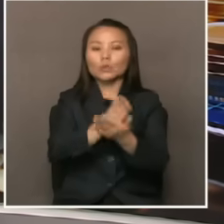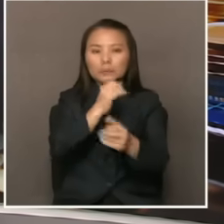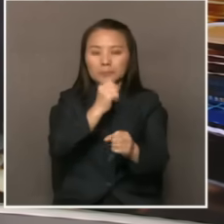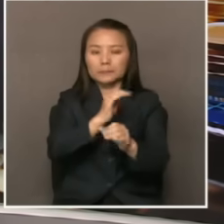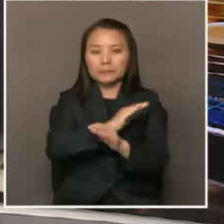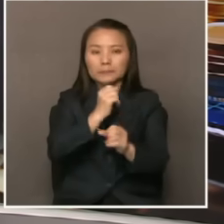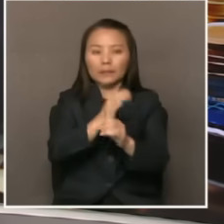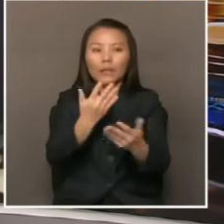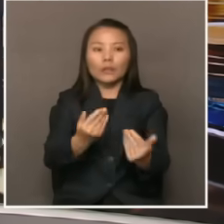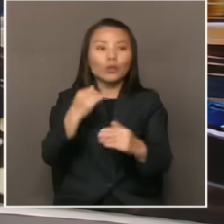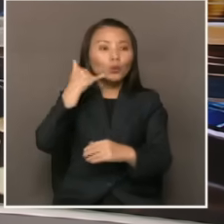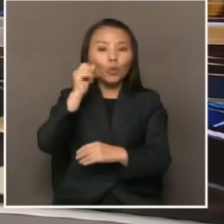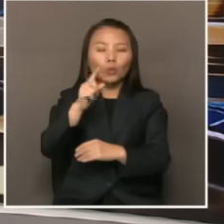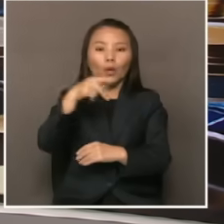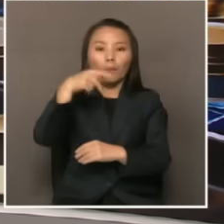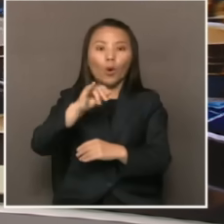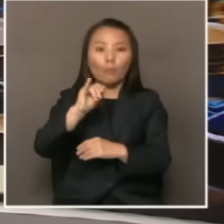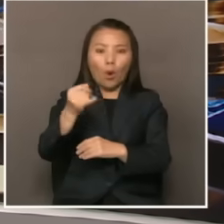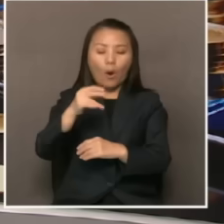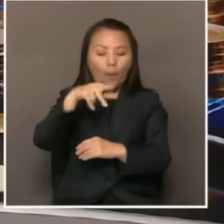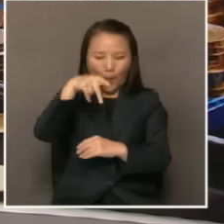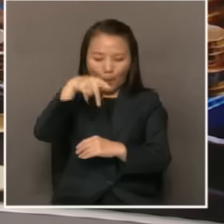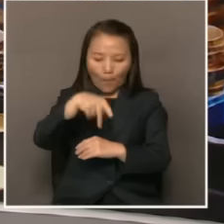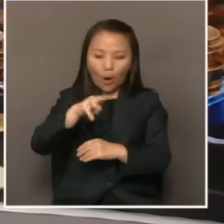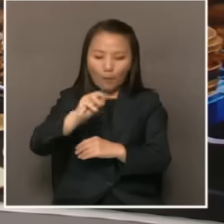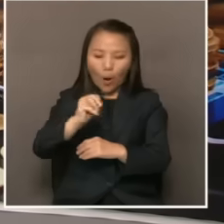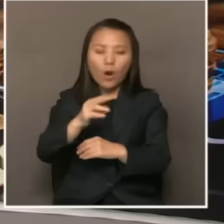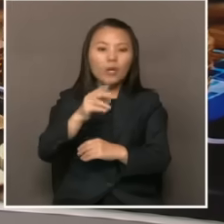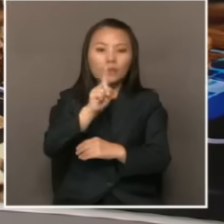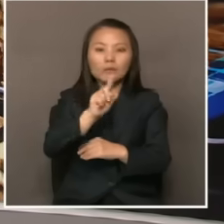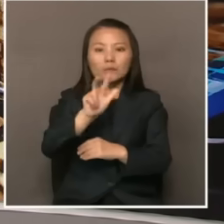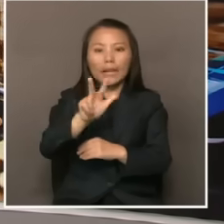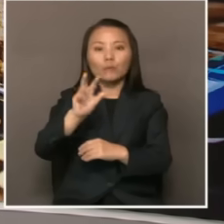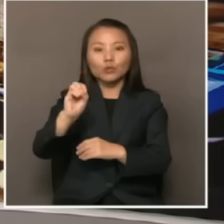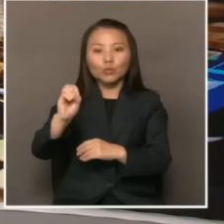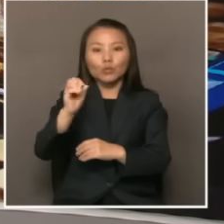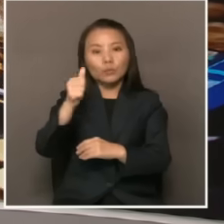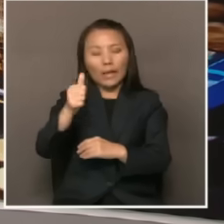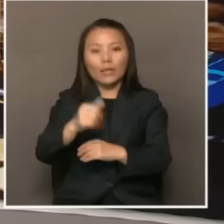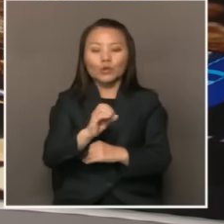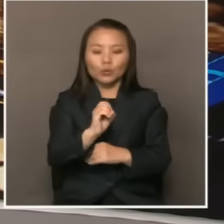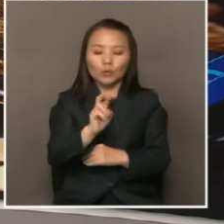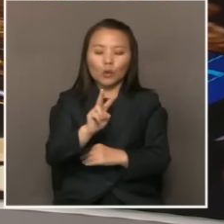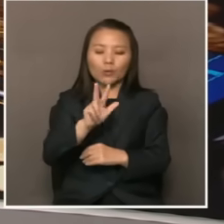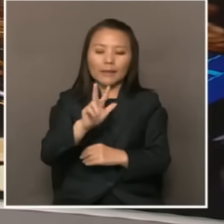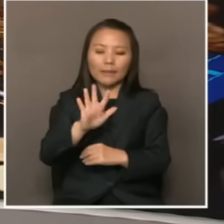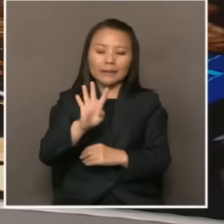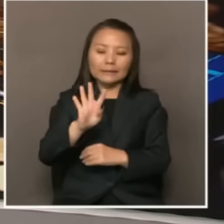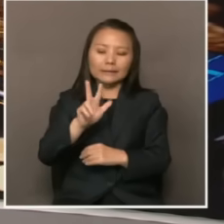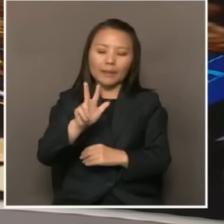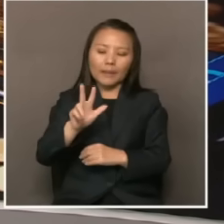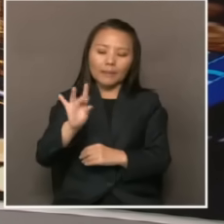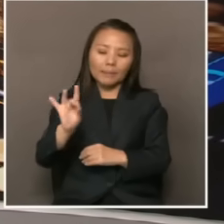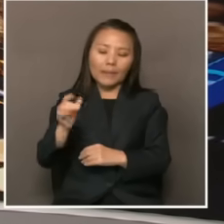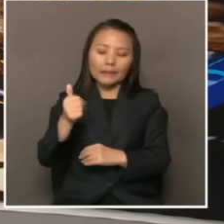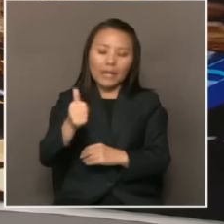สายด่วนพมศูนย์ช่วยเหลือสังคมนะคะหมายเลขจำง่ายค่ะ 1300หรือ 0235 4 3388นะ